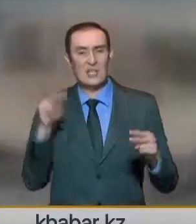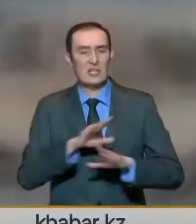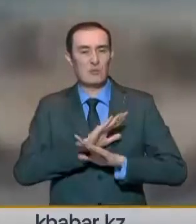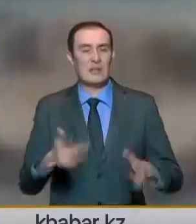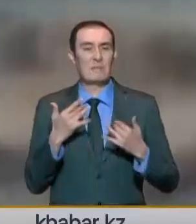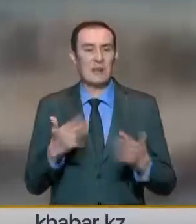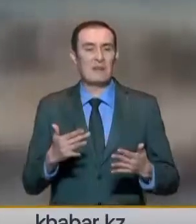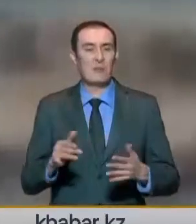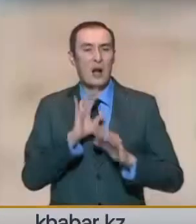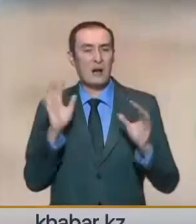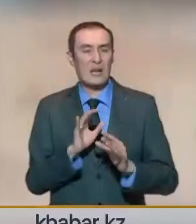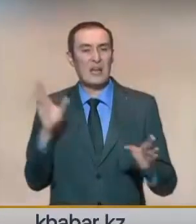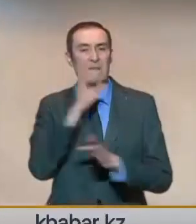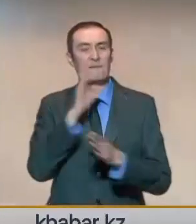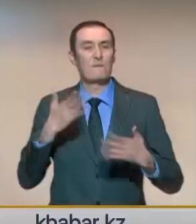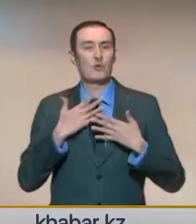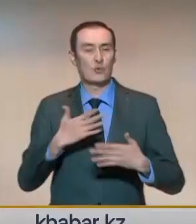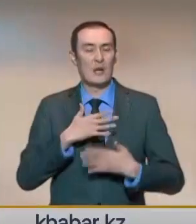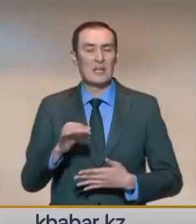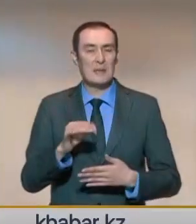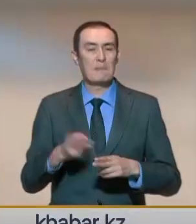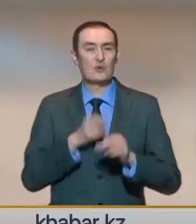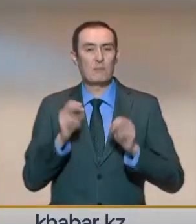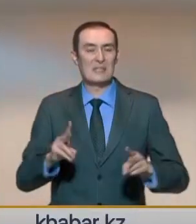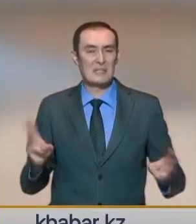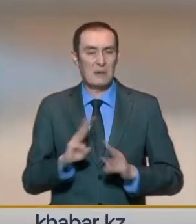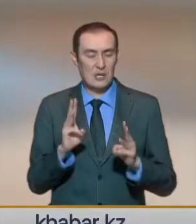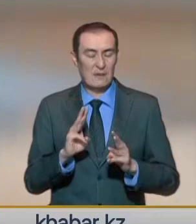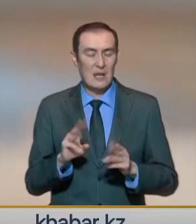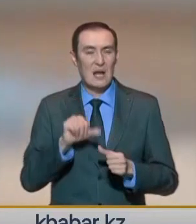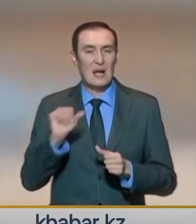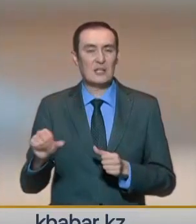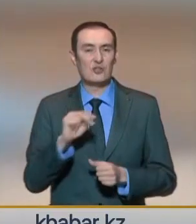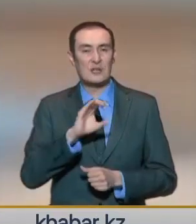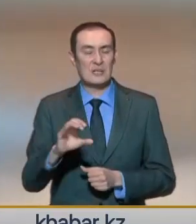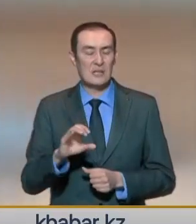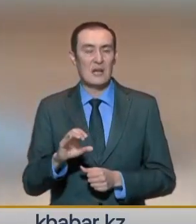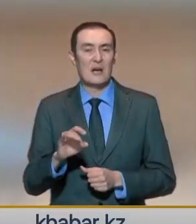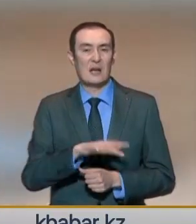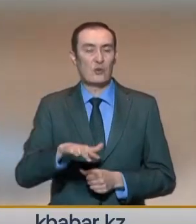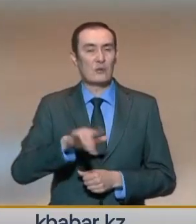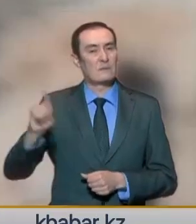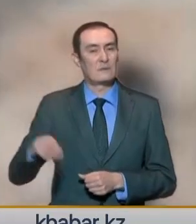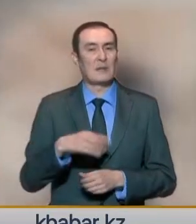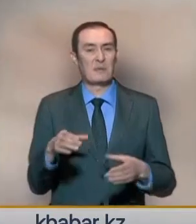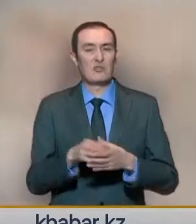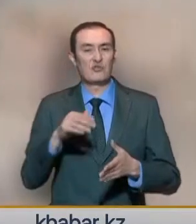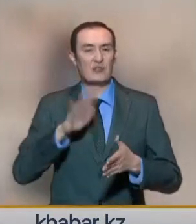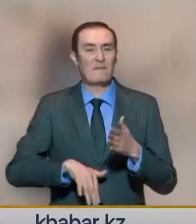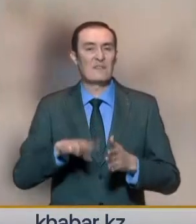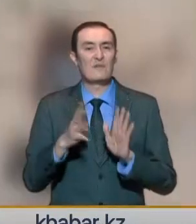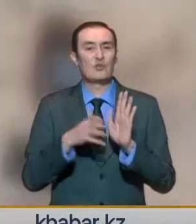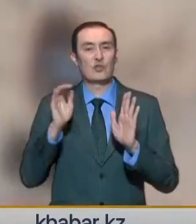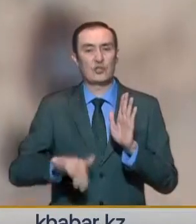по охране атмосферного воздуха и пожарно безопасности отдел по очс нолинского района наложил на предприятие штраф в